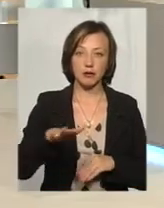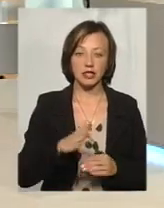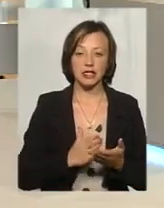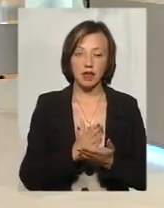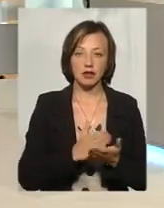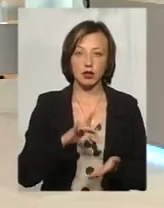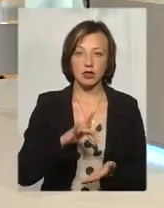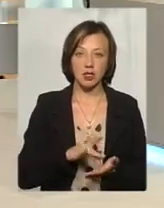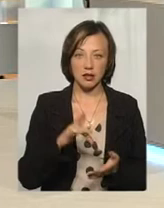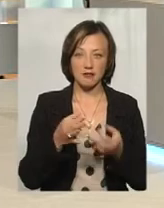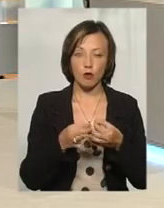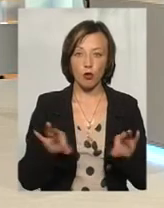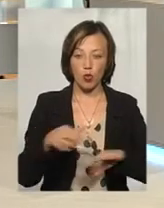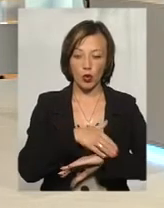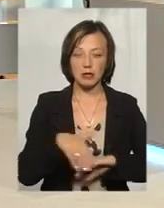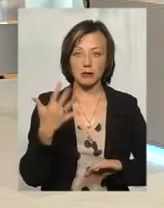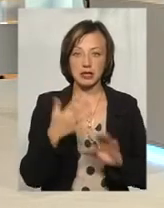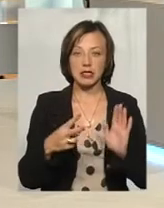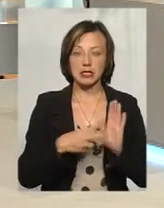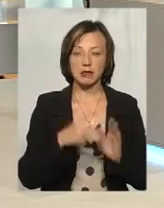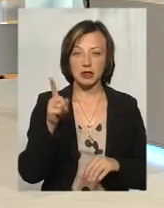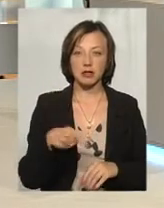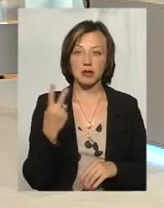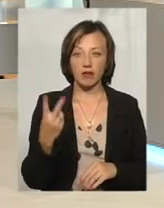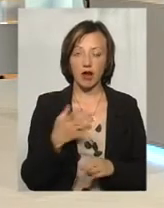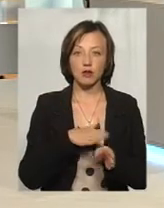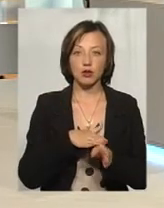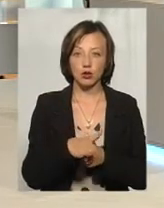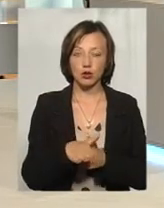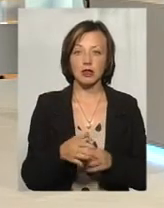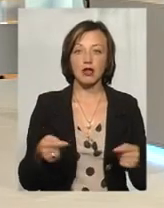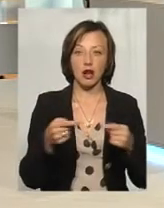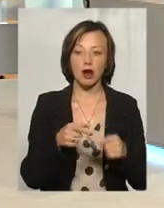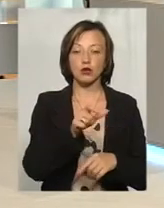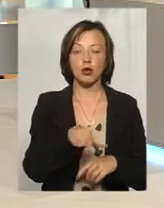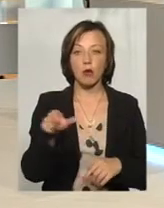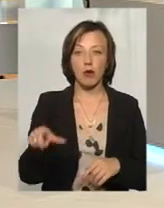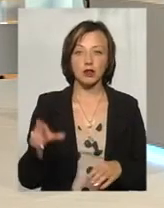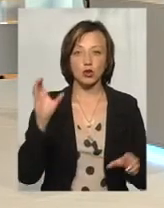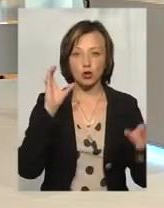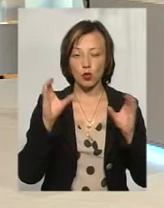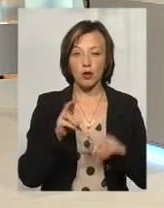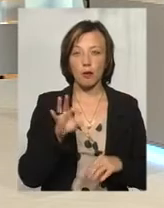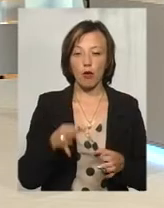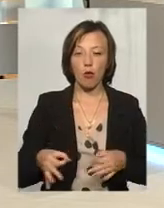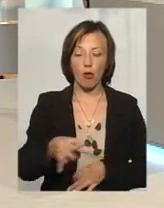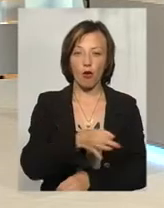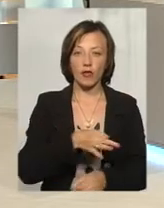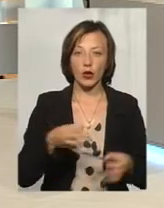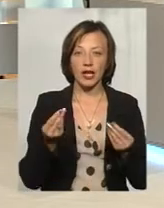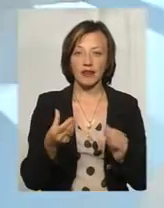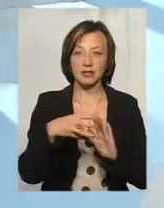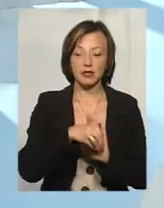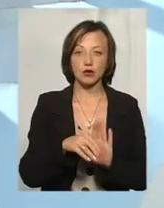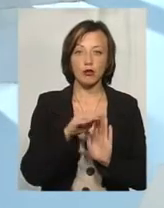сервісного центру по Свободи 57/2 відбудуться якраз громадські слухання по обговоренню